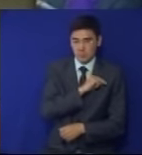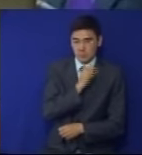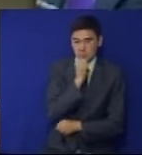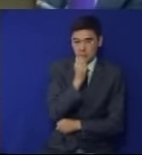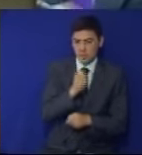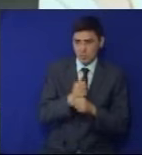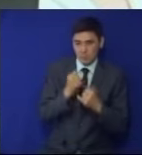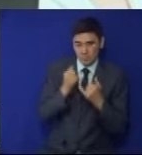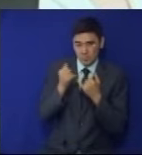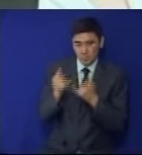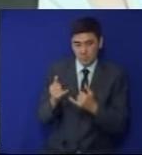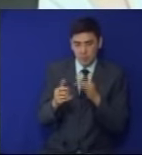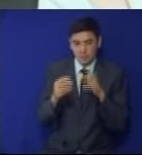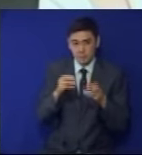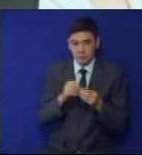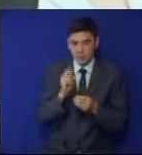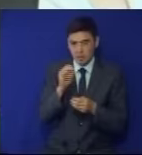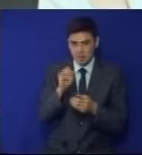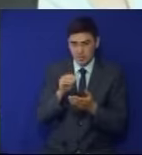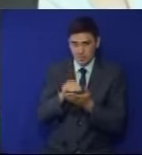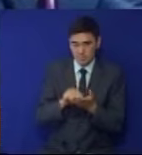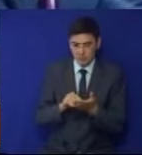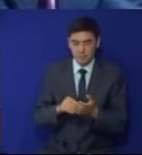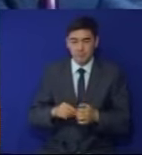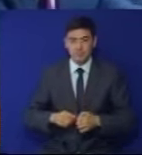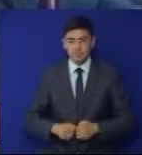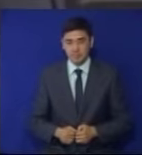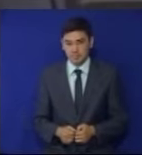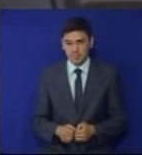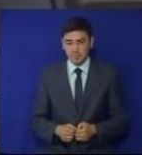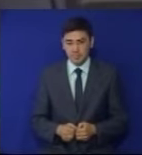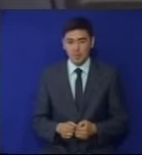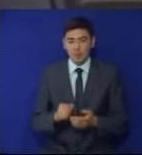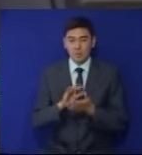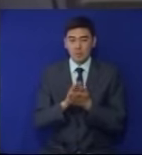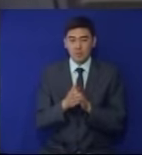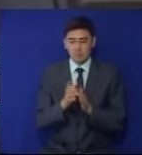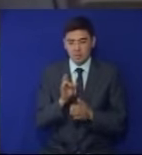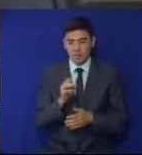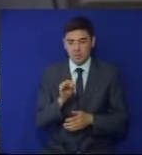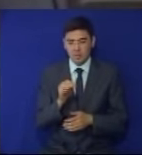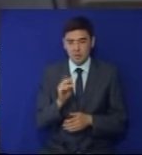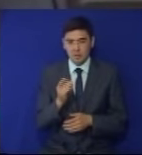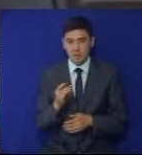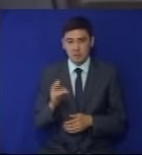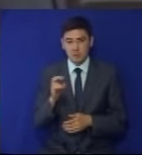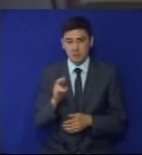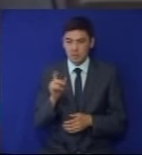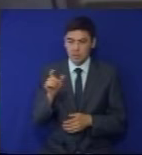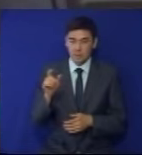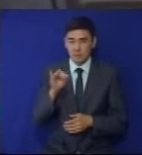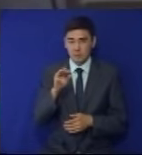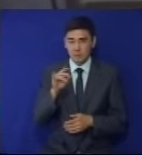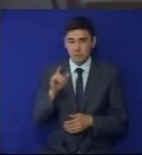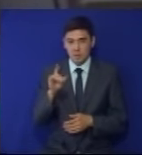толтырып, оның көшірмесін жұмысшының еліне міндетті түрде жіберуі тиіс. Келісімді ратификациялау, еңбекші мигранттардың